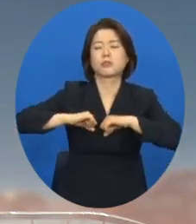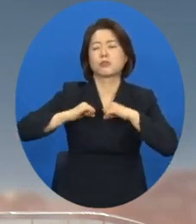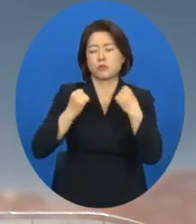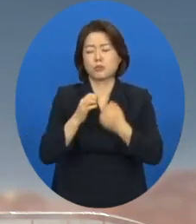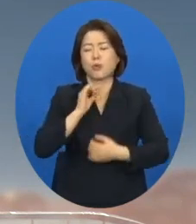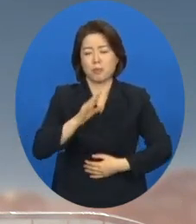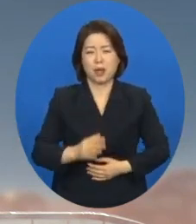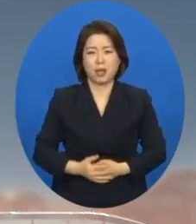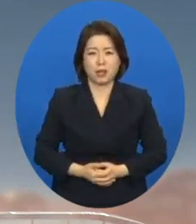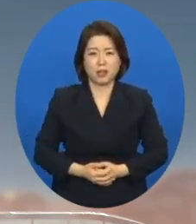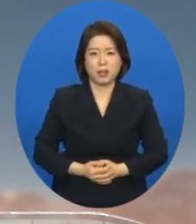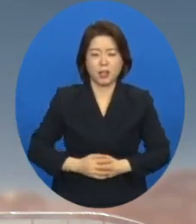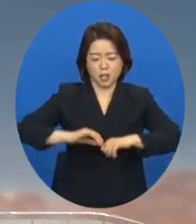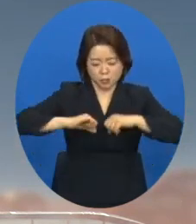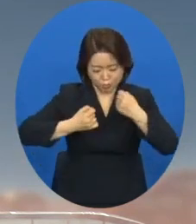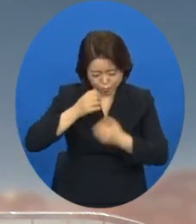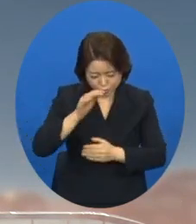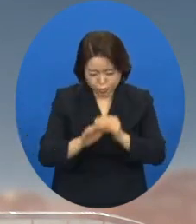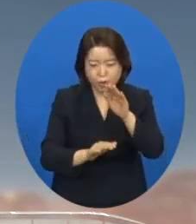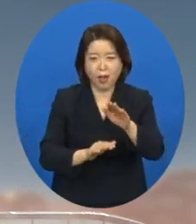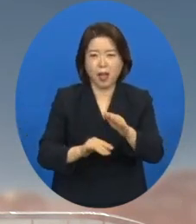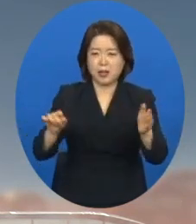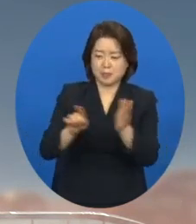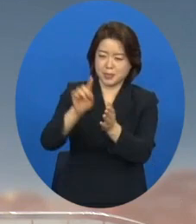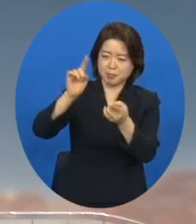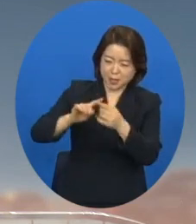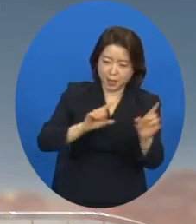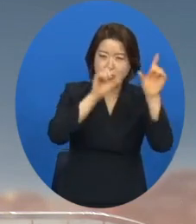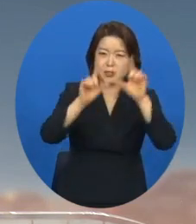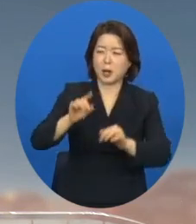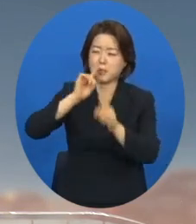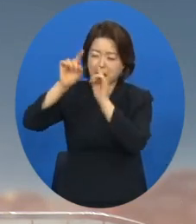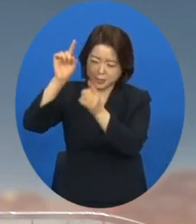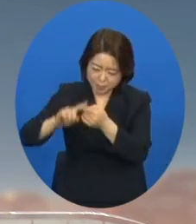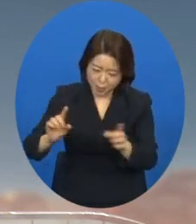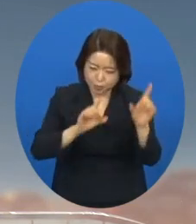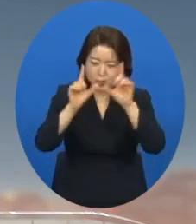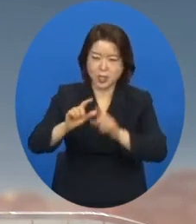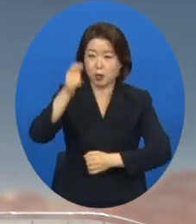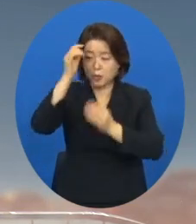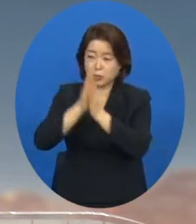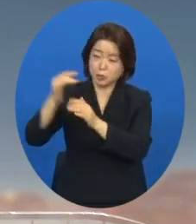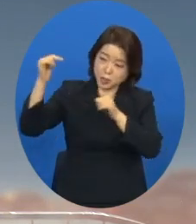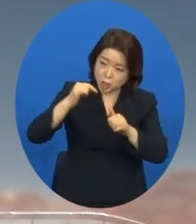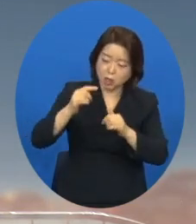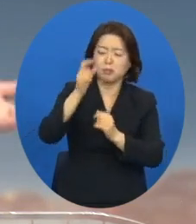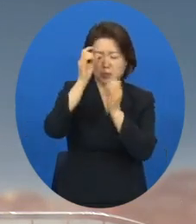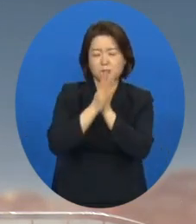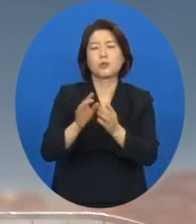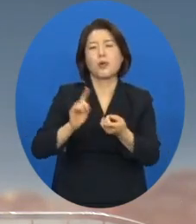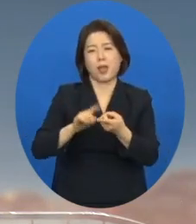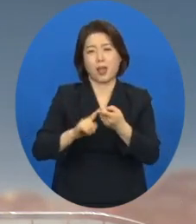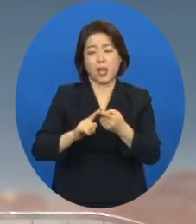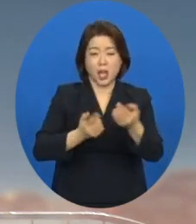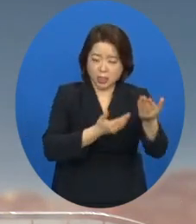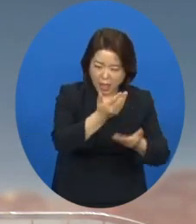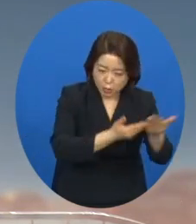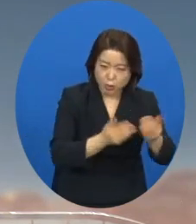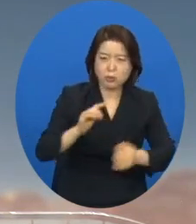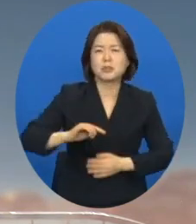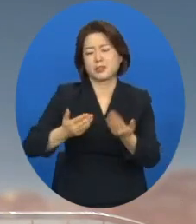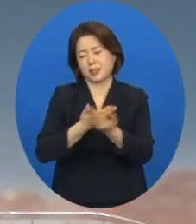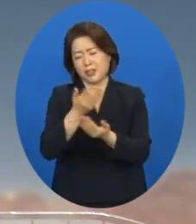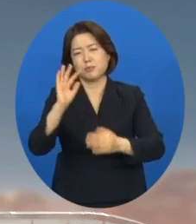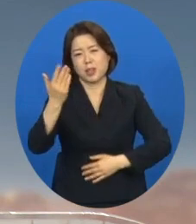것이죠. 순종의 발걸음. 믿음대로 살고 말씀대로 살고 기도하라면 기도하고 나누라고 하면 나누고 사랑하라고